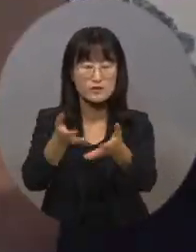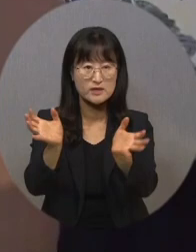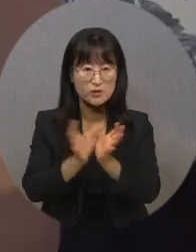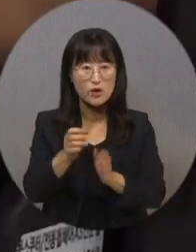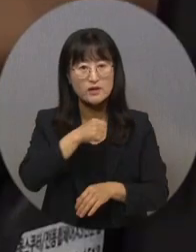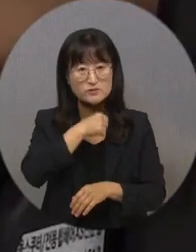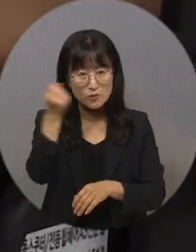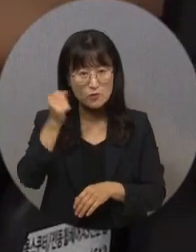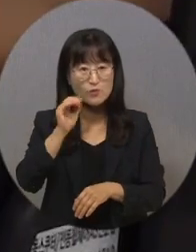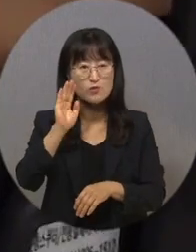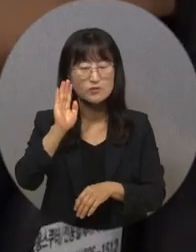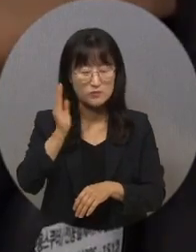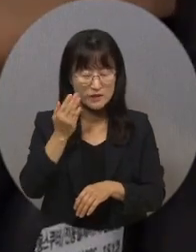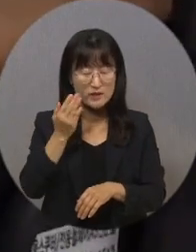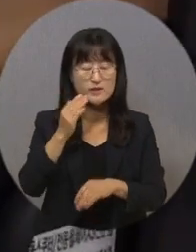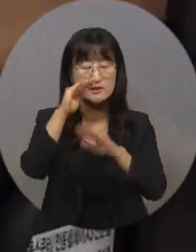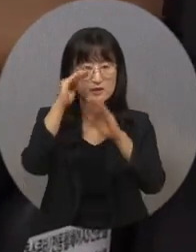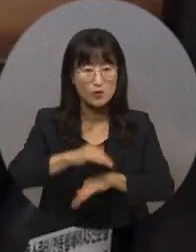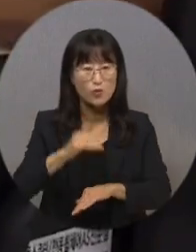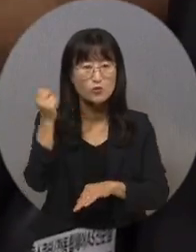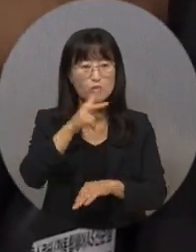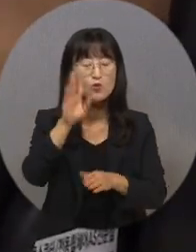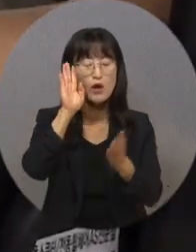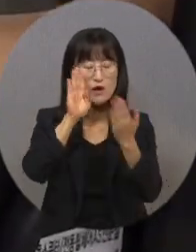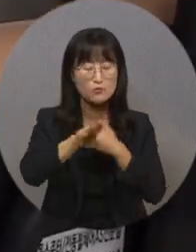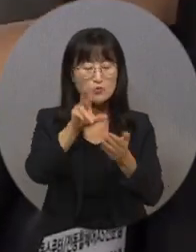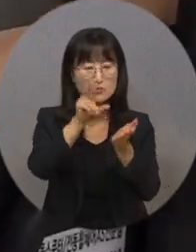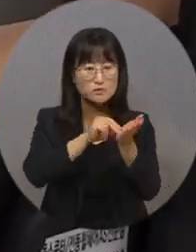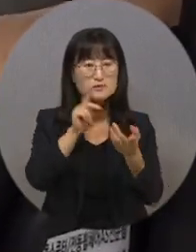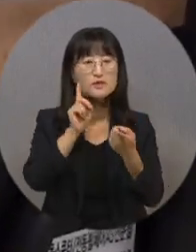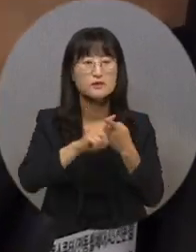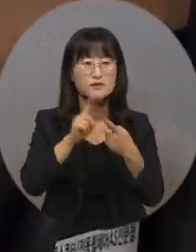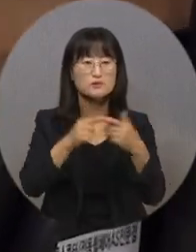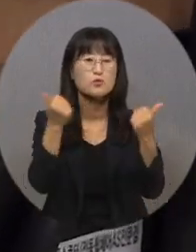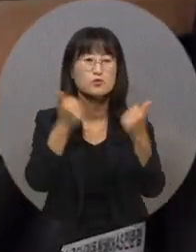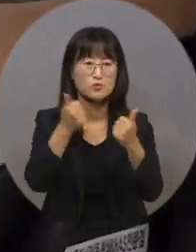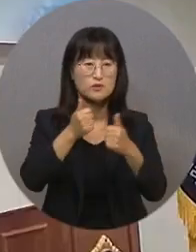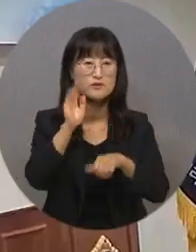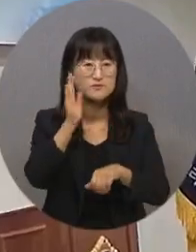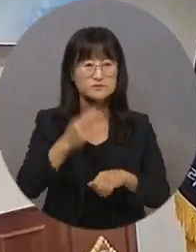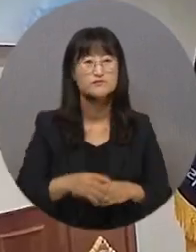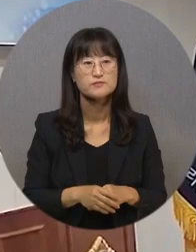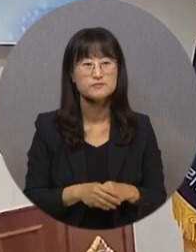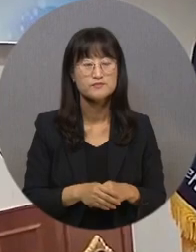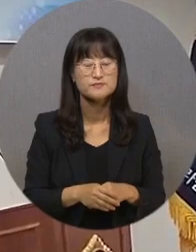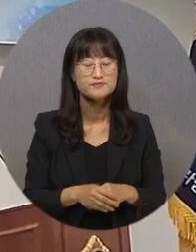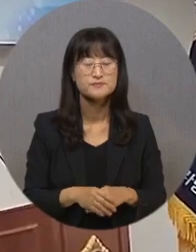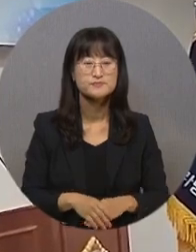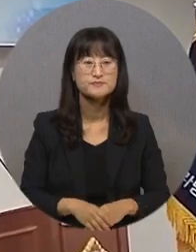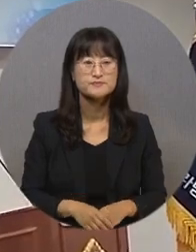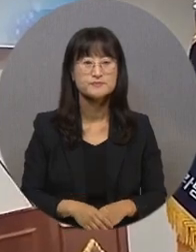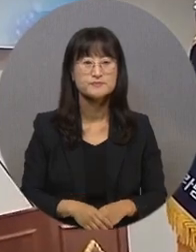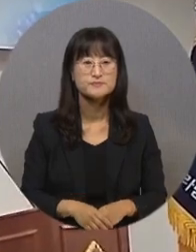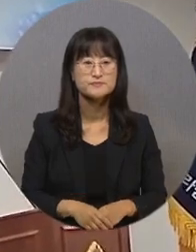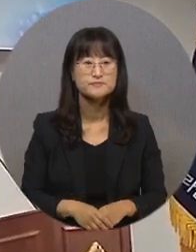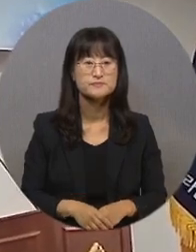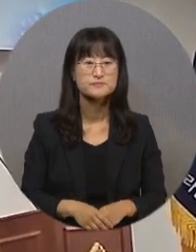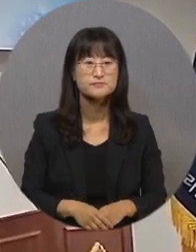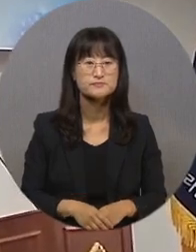성과와 앞으로의 과제에 대해 논의하는 시간을 가졌습니다. 복지TV 뉴스 정유정입니다.